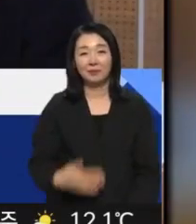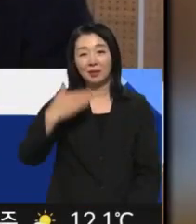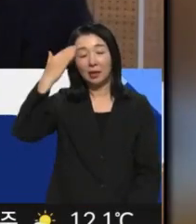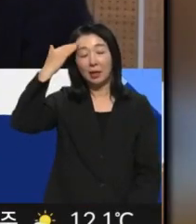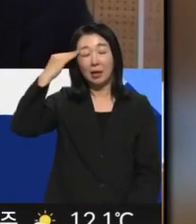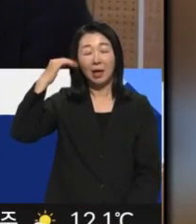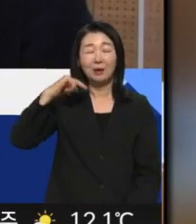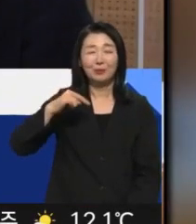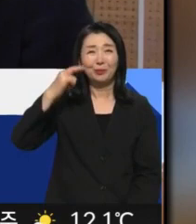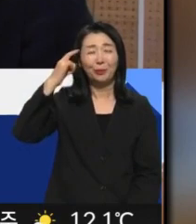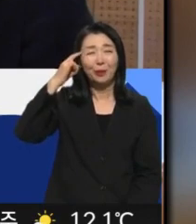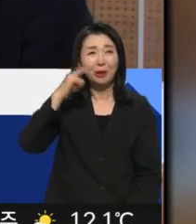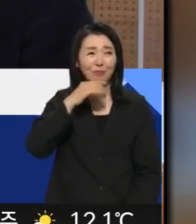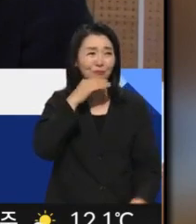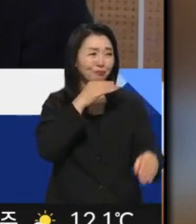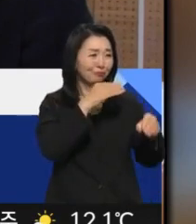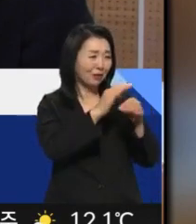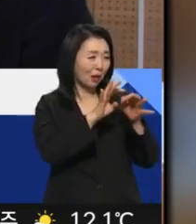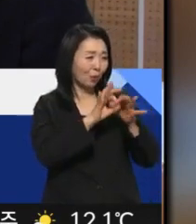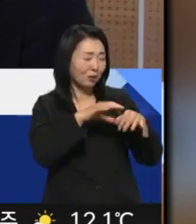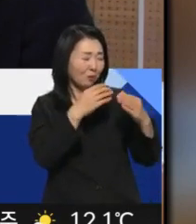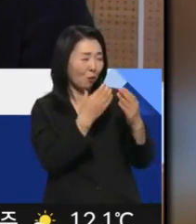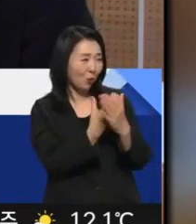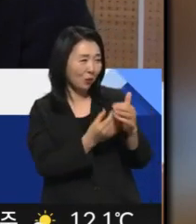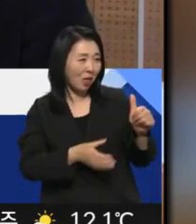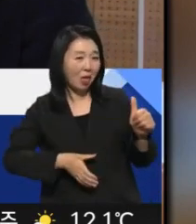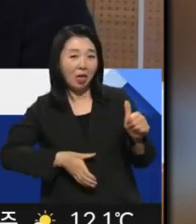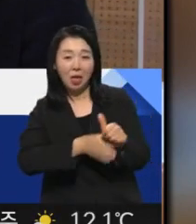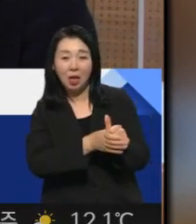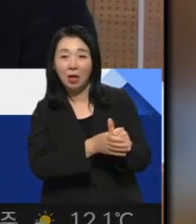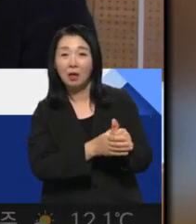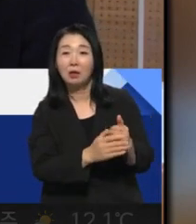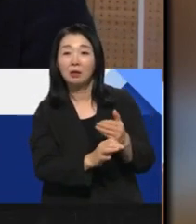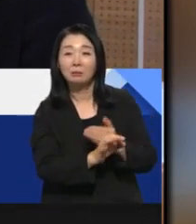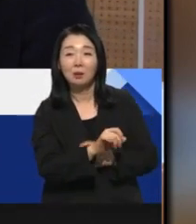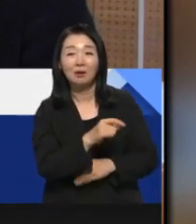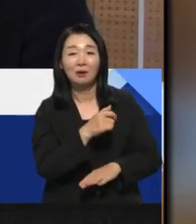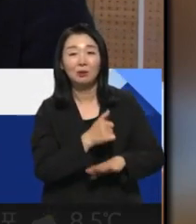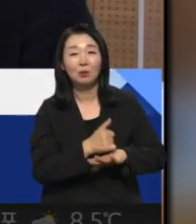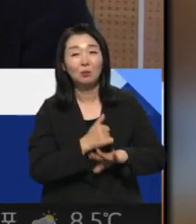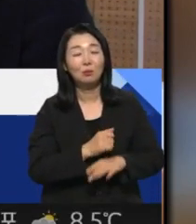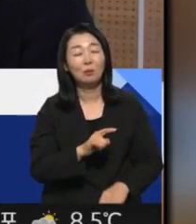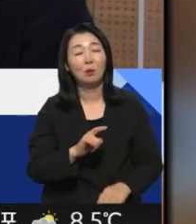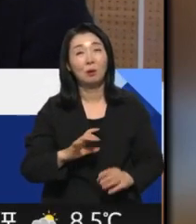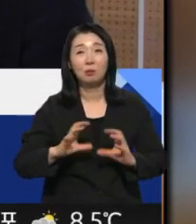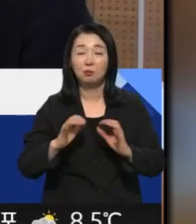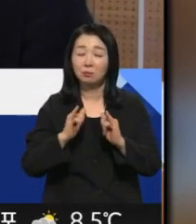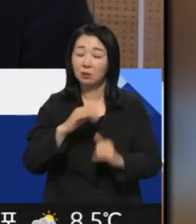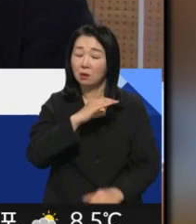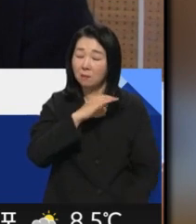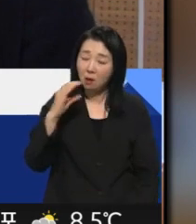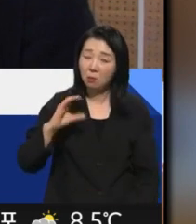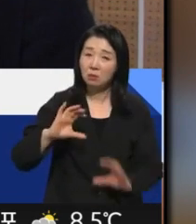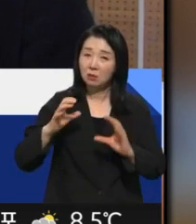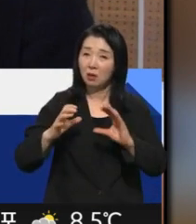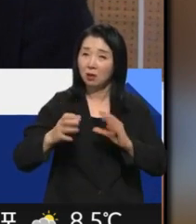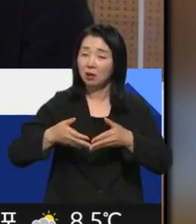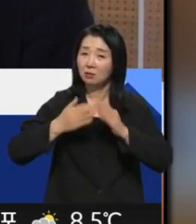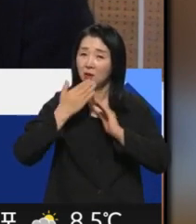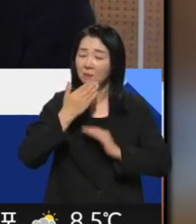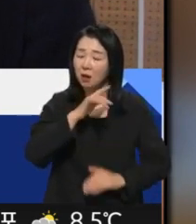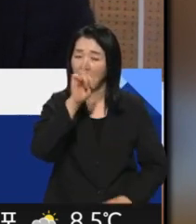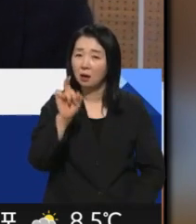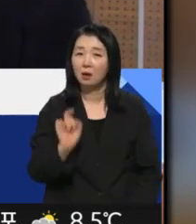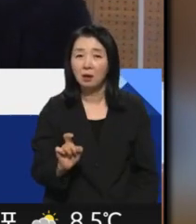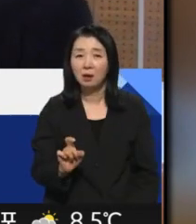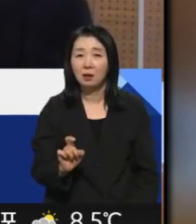종북 좌파 세력에 대해서 선동되고 한다면은 국민이 바로 우리 나라가 제대로 설 수 있을까라는 좀 생각을 해요. 근데